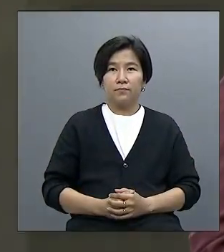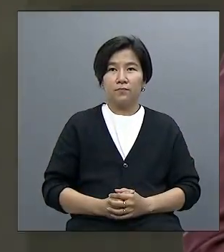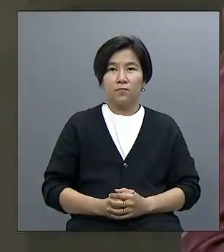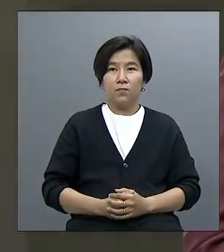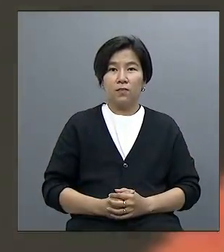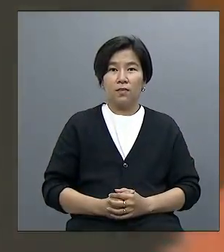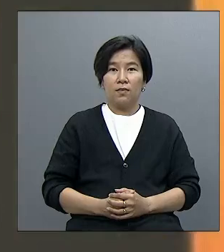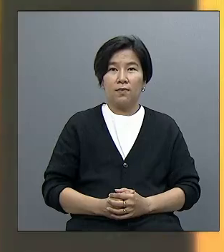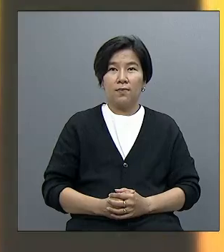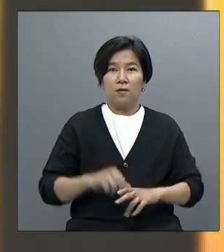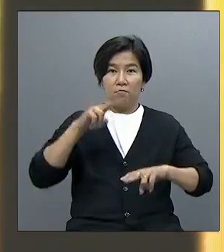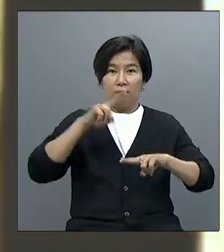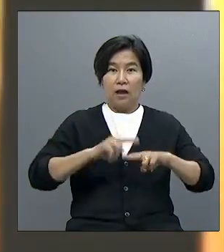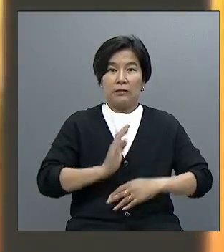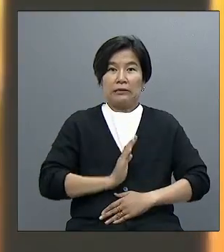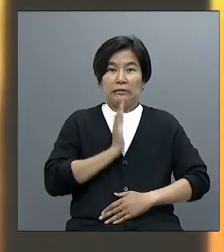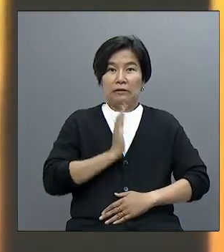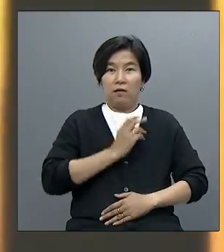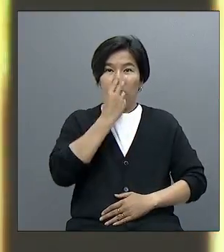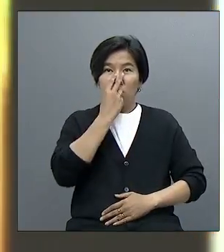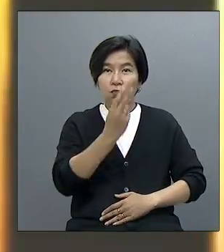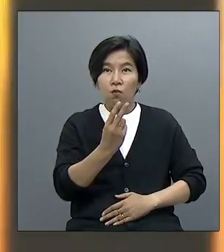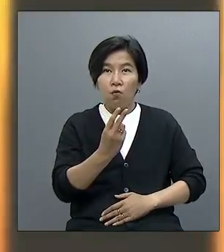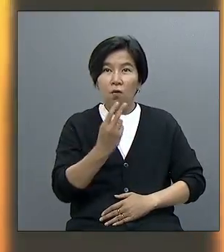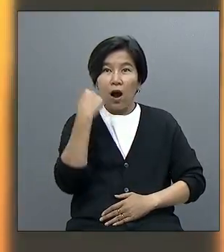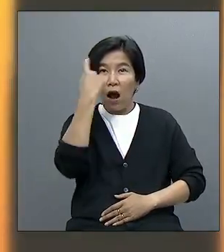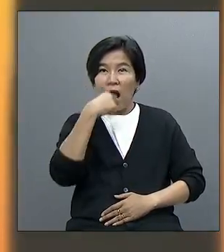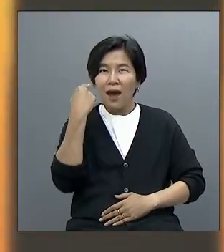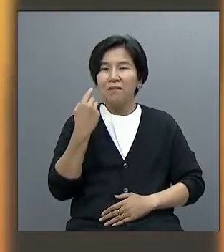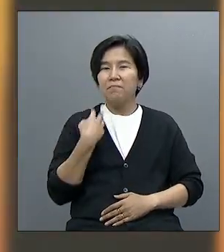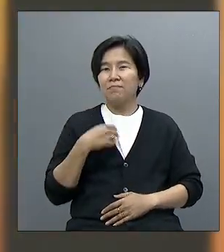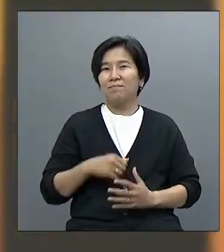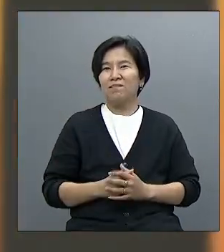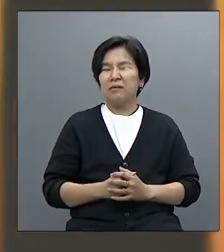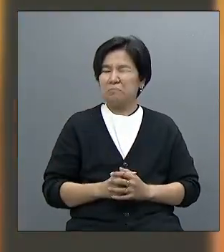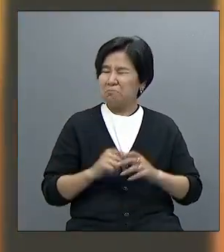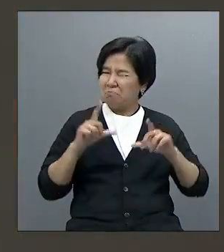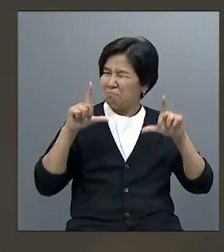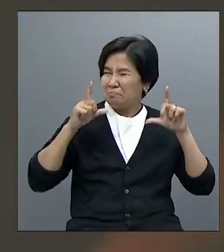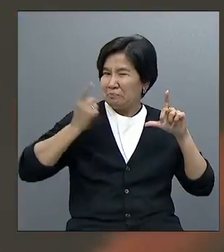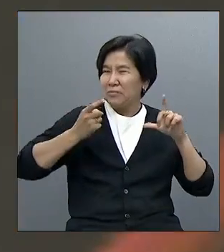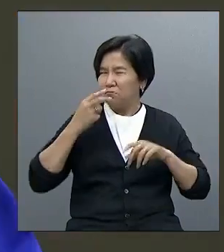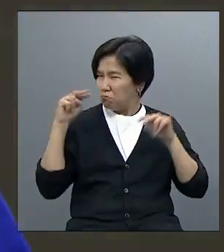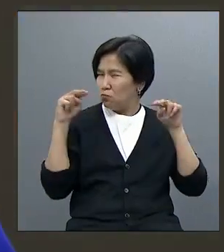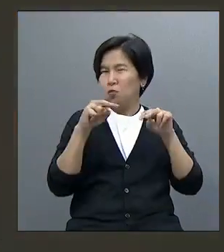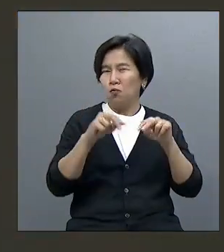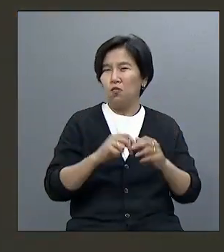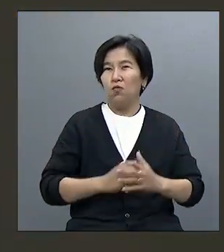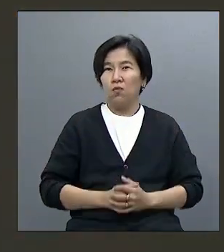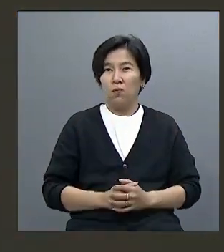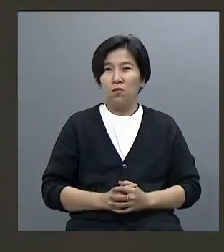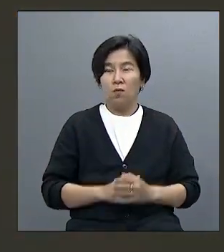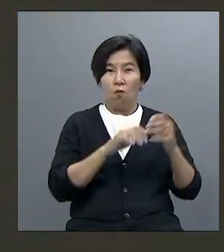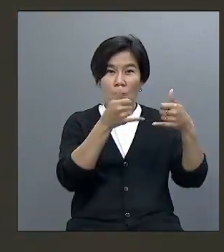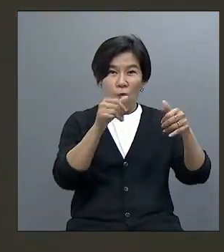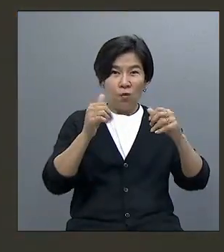ในการแสดงสักวาในเรื่องบุษบาลอยไฟไม่บอกว่าเป็นใครแต่ยิ่งใหญ่ในยุคนั้น โอ้โหอย่างนี้คนเล่นก็ตื่นเต้นเลยสินะ โอ้โ